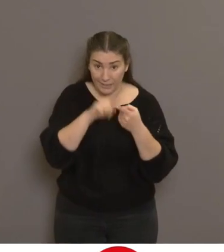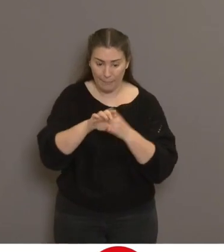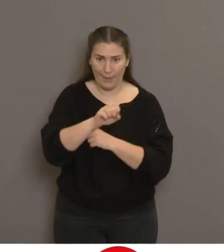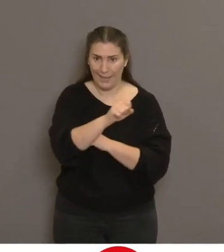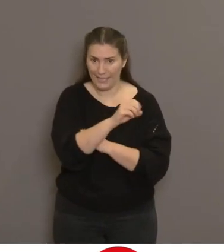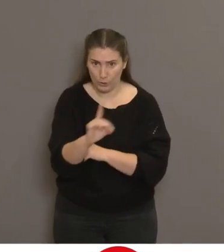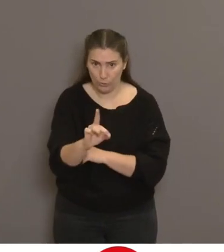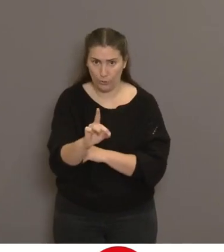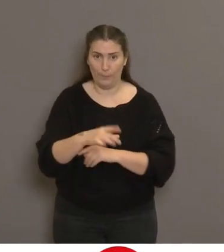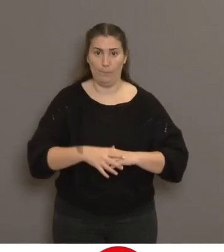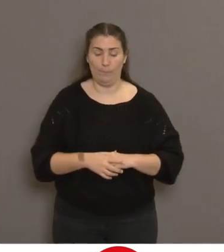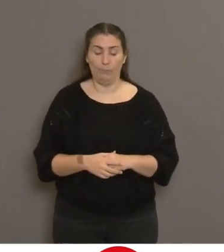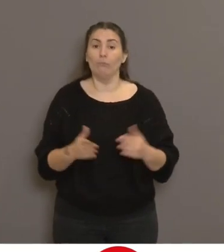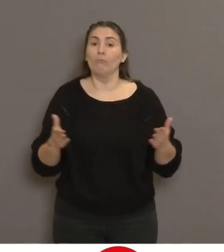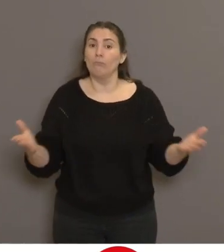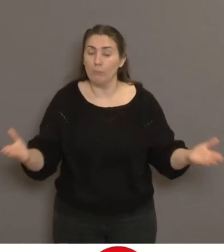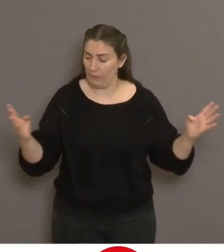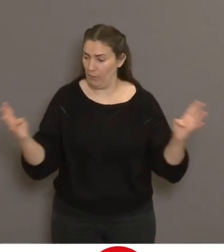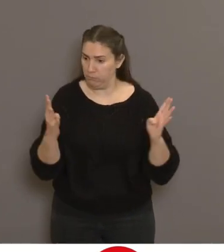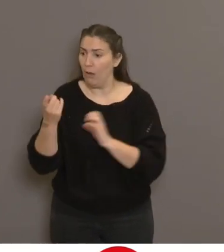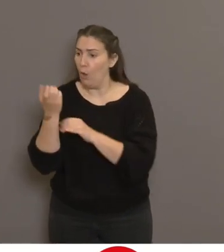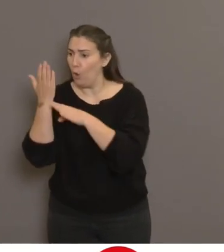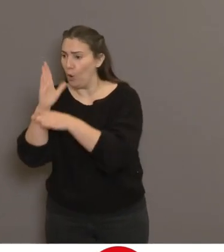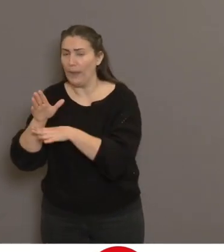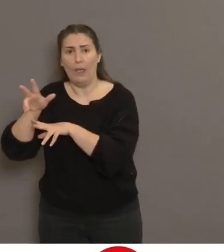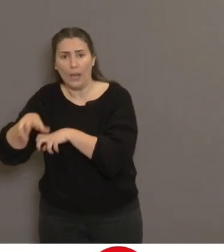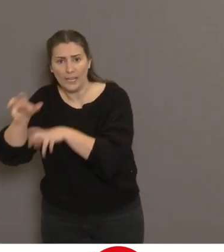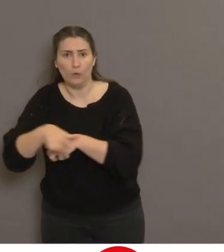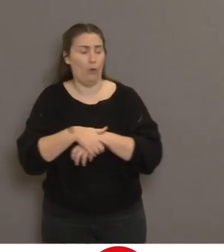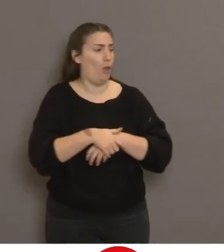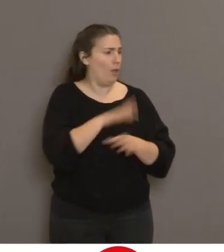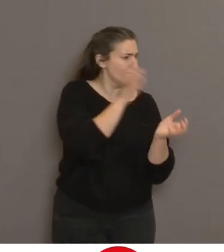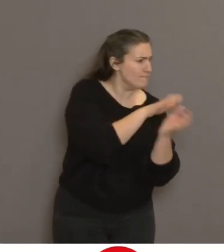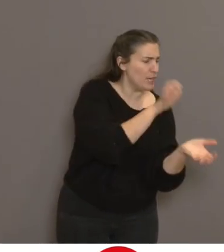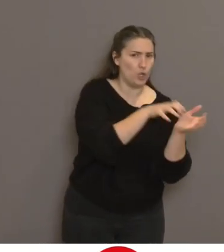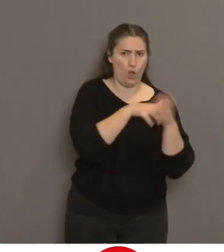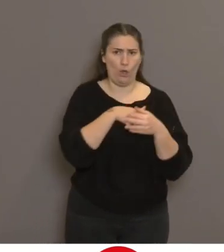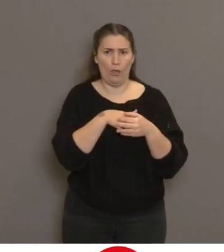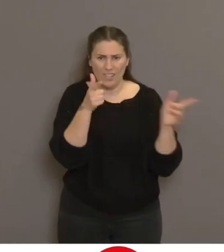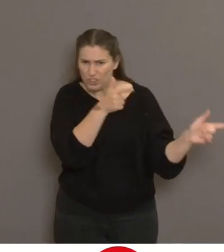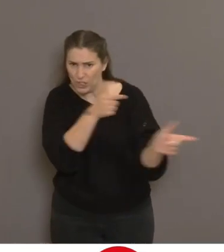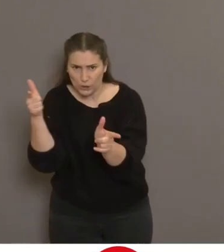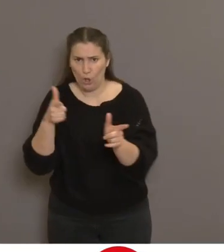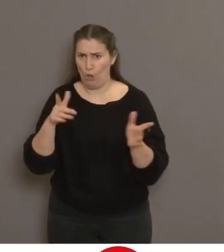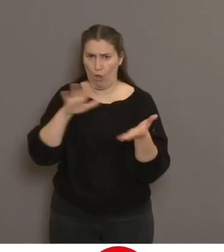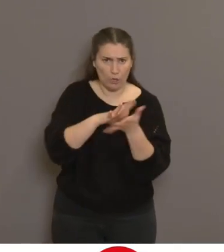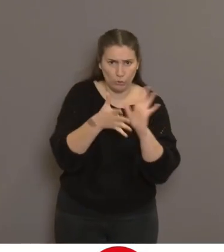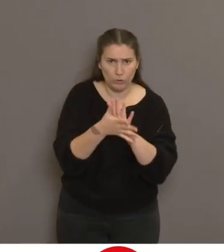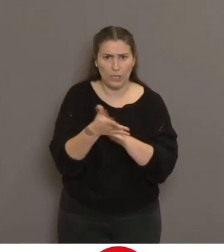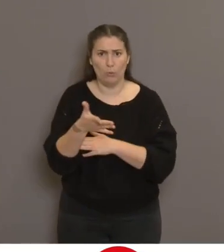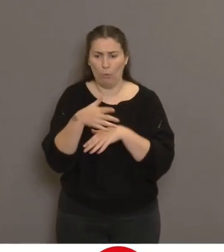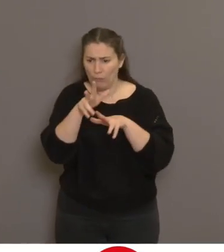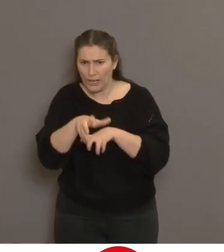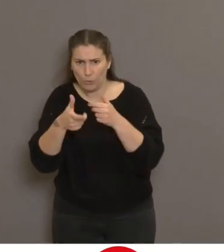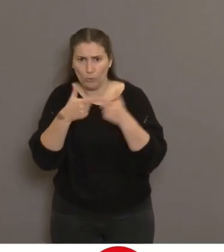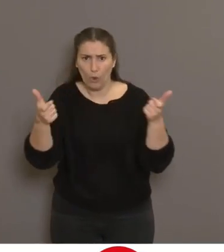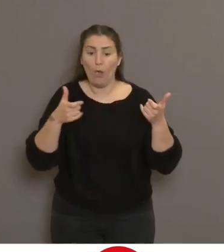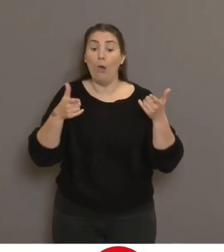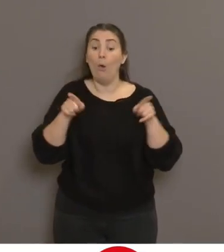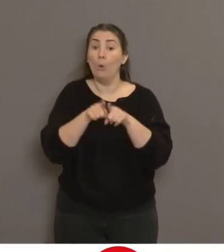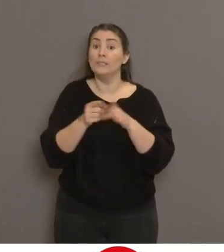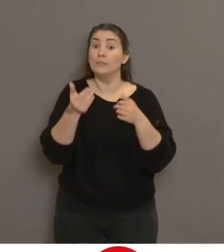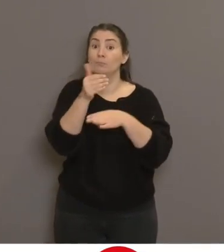Elle comprend des représentants des agriculteurs, des chasseurs, des piégeurs, des associations de protection de l'environnement.